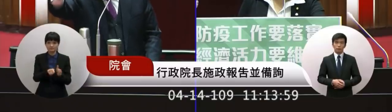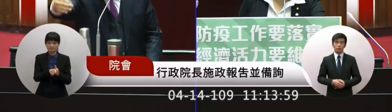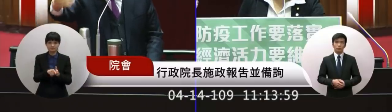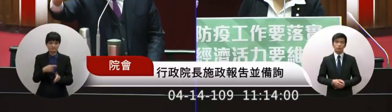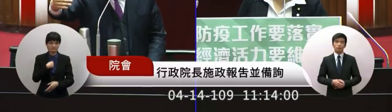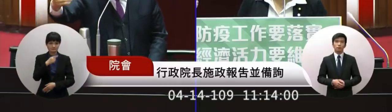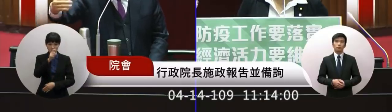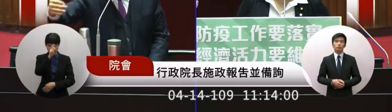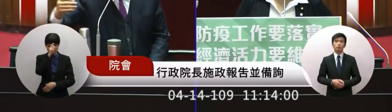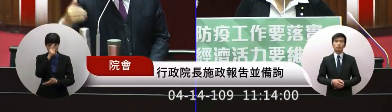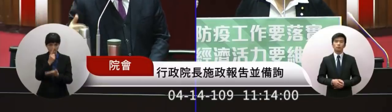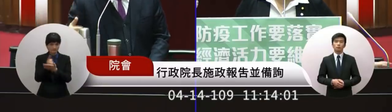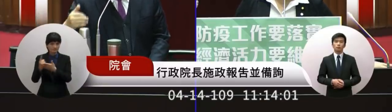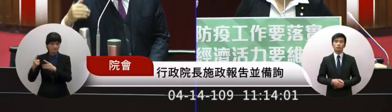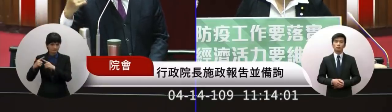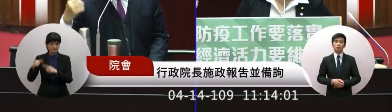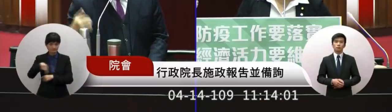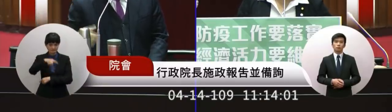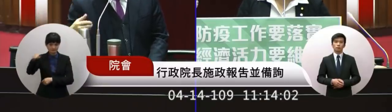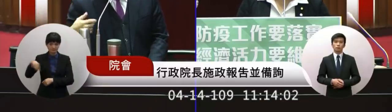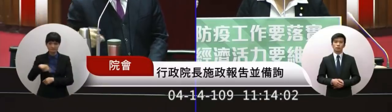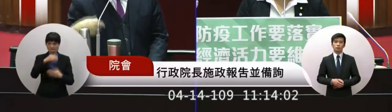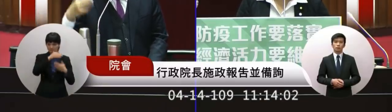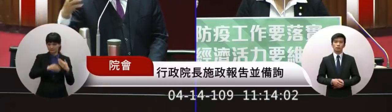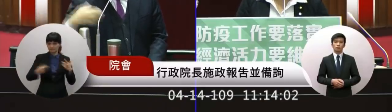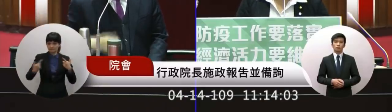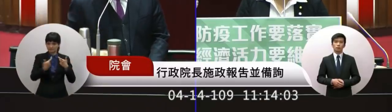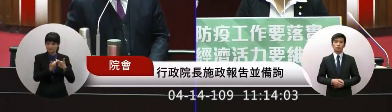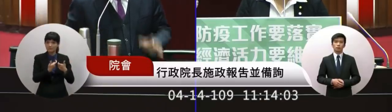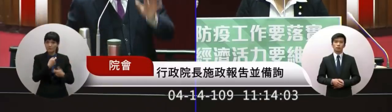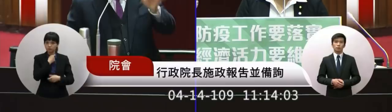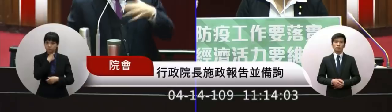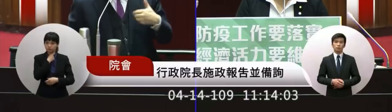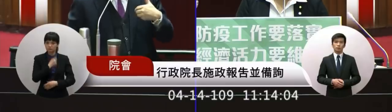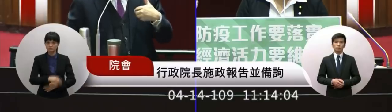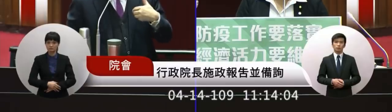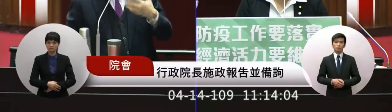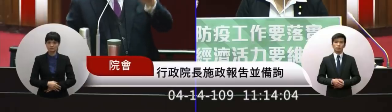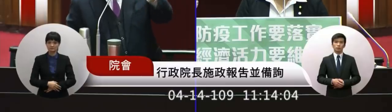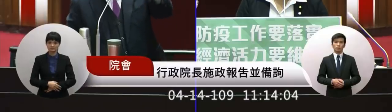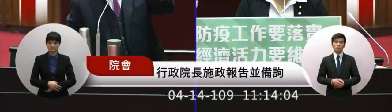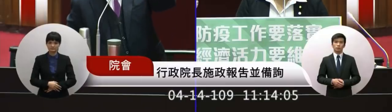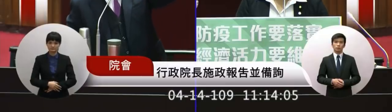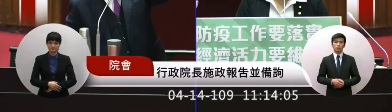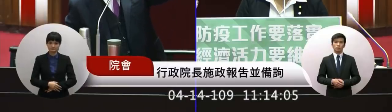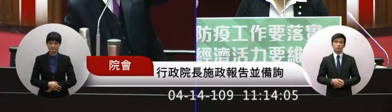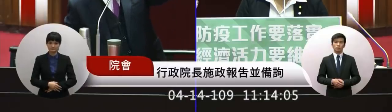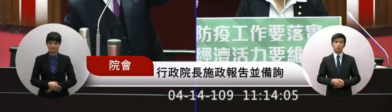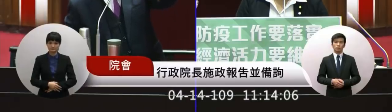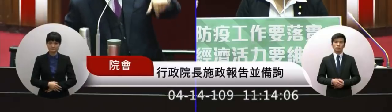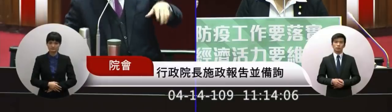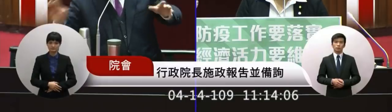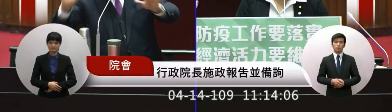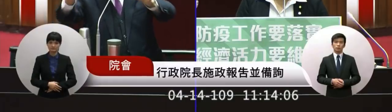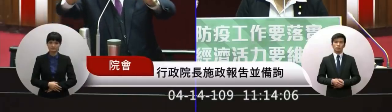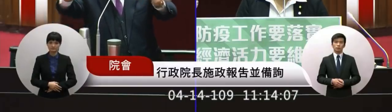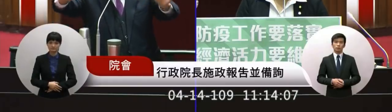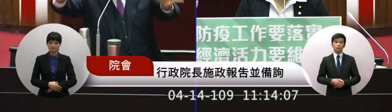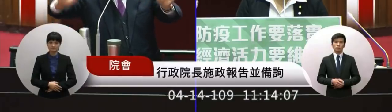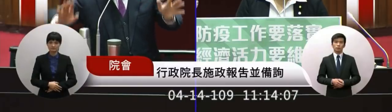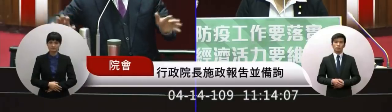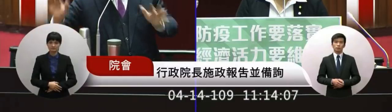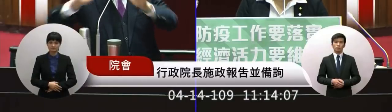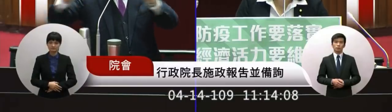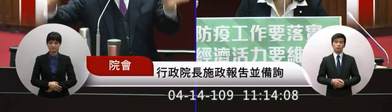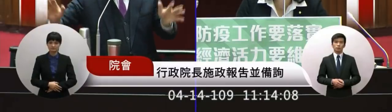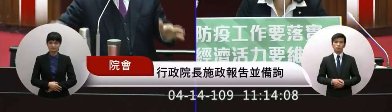照一個標準的規範基因來處理所以不希望說全